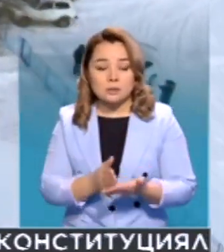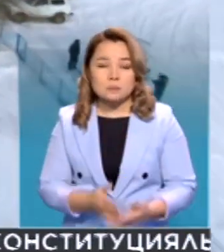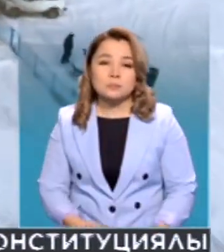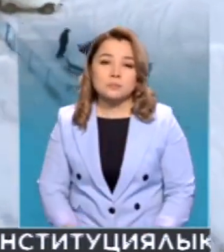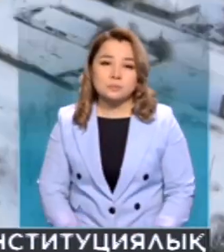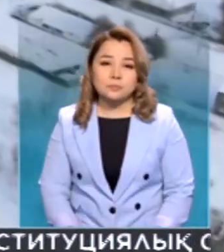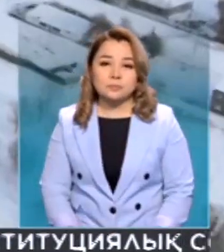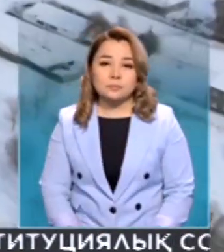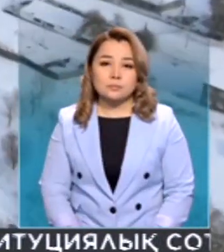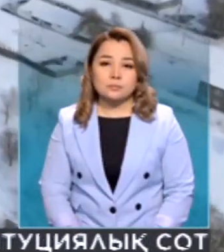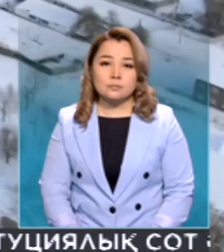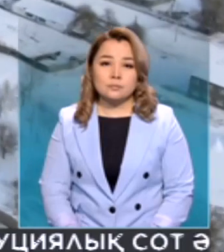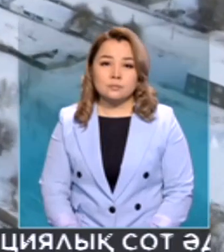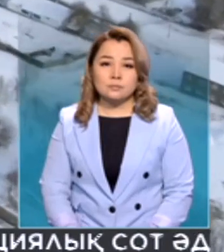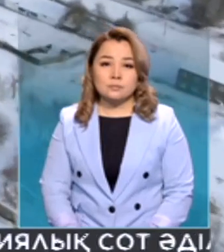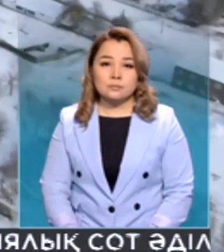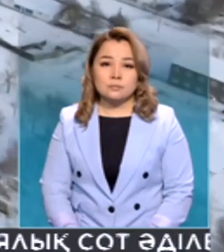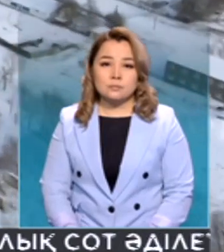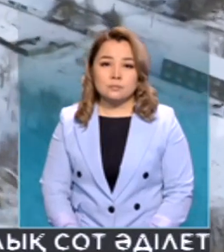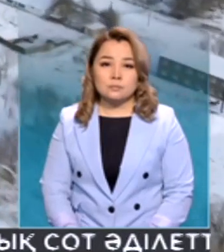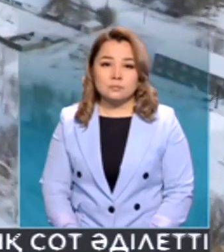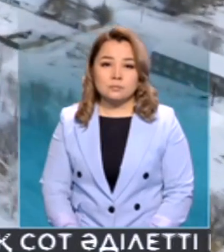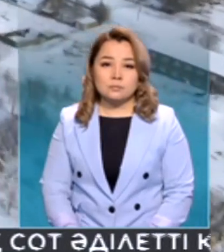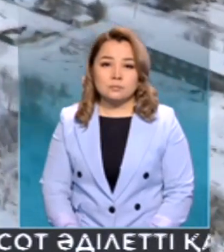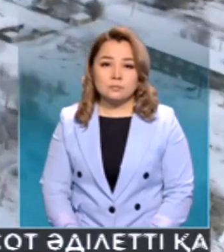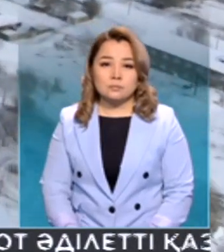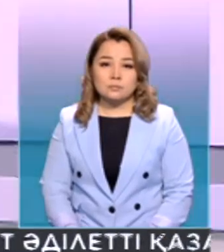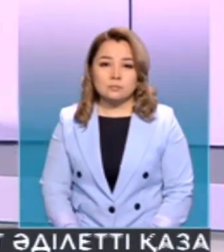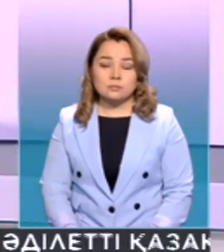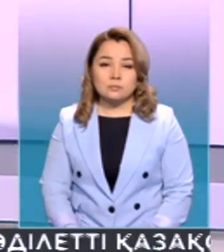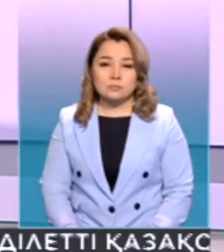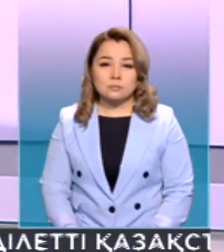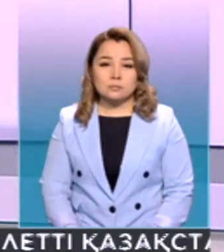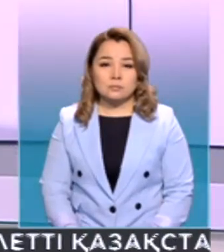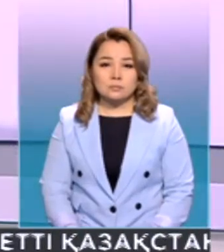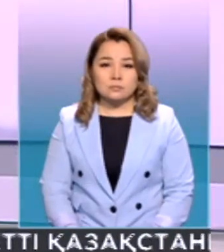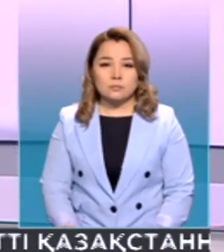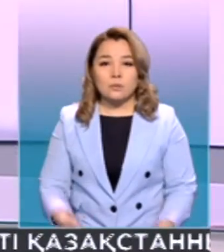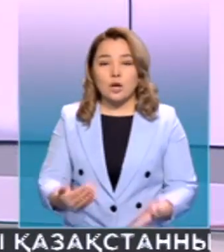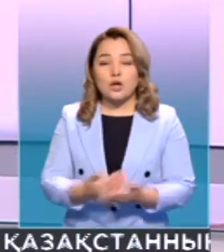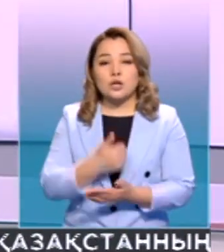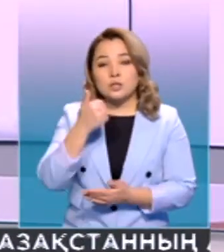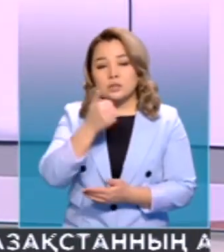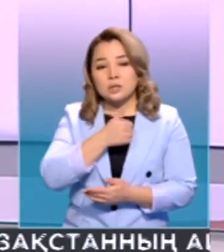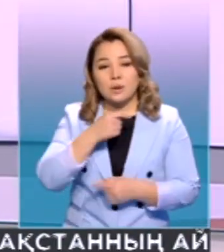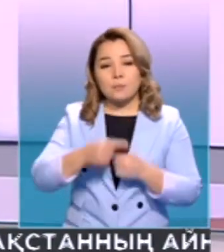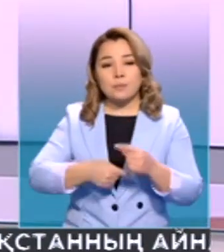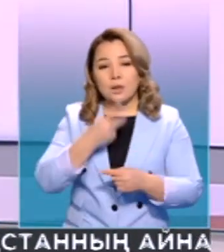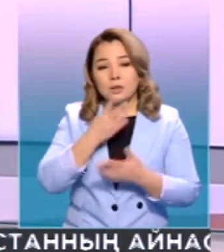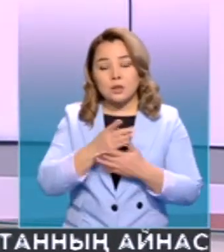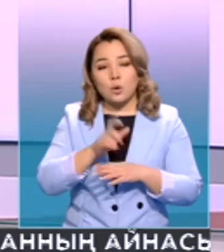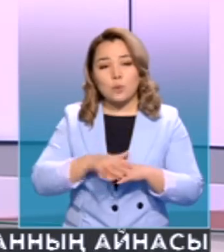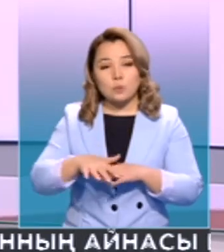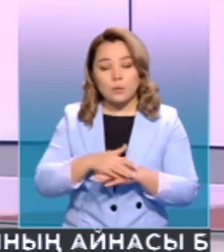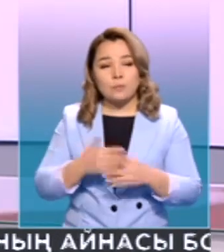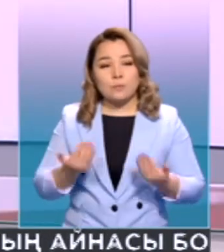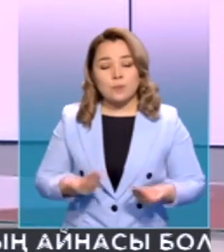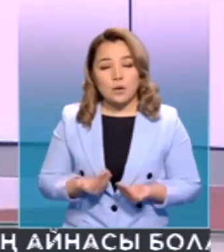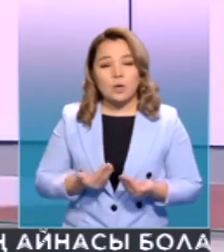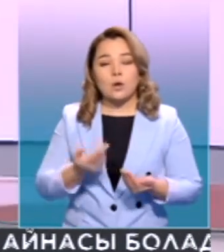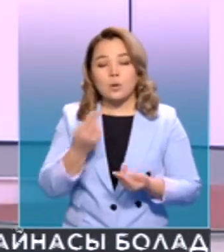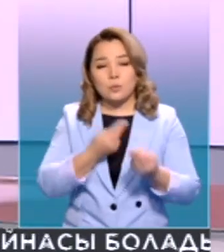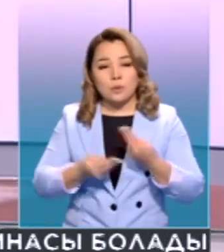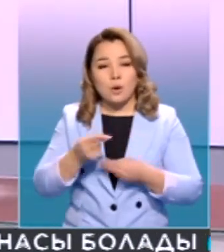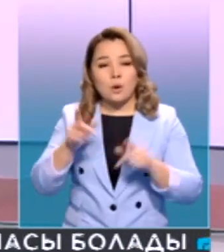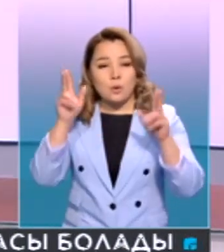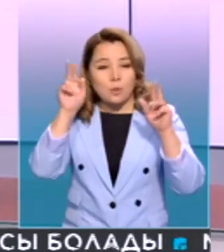Нұрланұлы, Бекзат Сәбитұлы, Қазақстан ұлттық телеарнасы, Қарағанды облысынан. Жаңа жылдың белгісі ретінде жұрт үйіне қоянның суреті мен